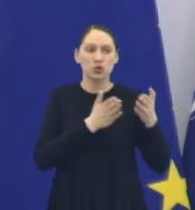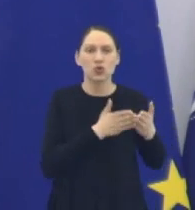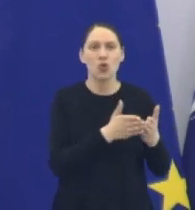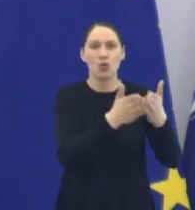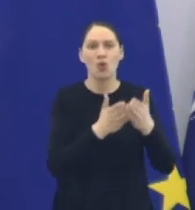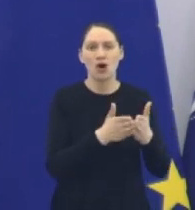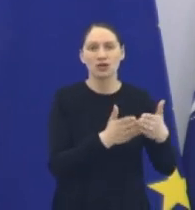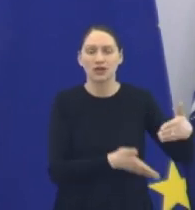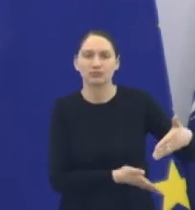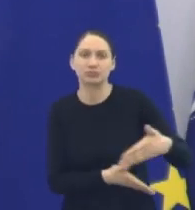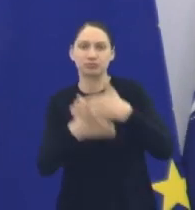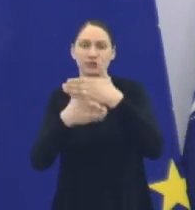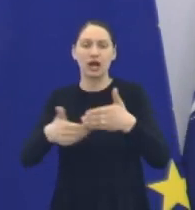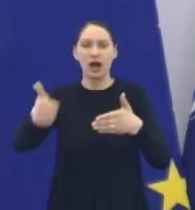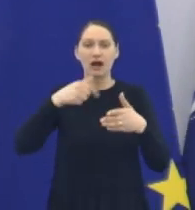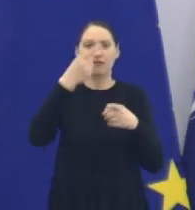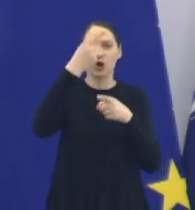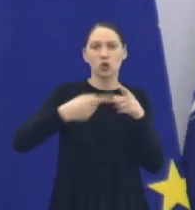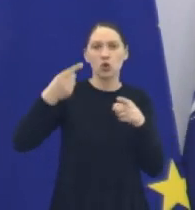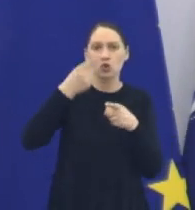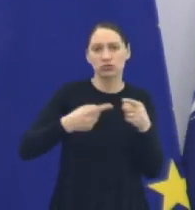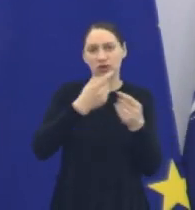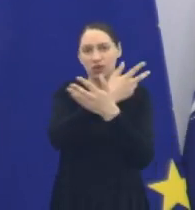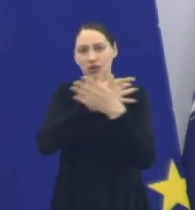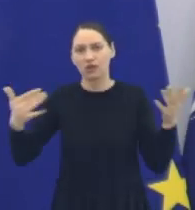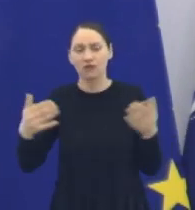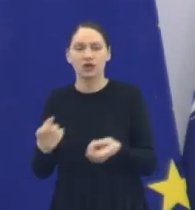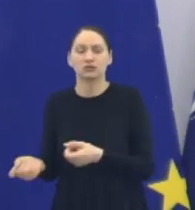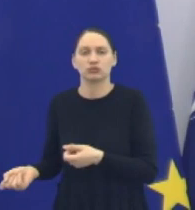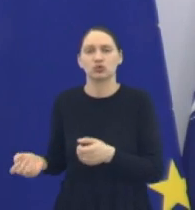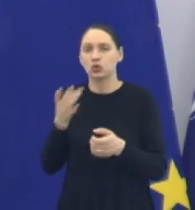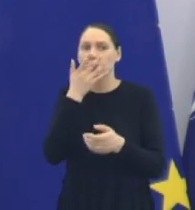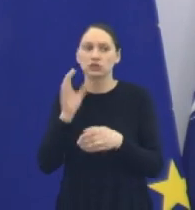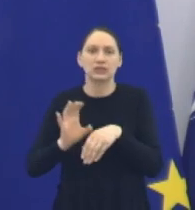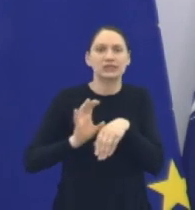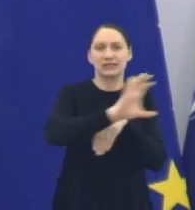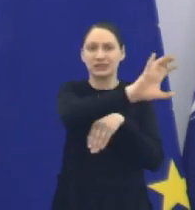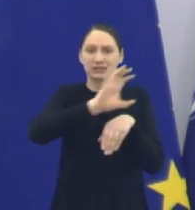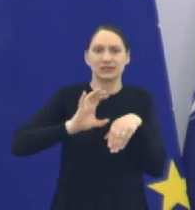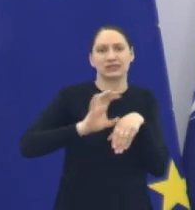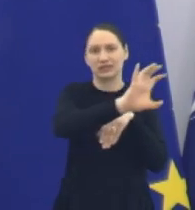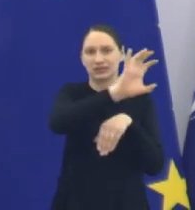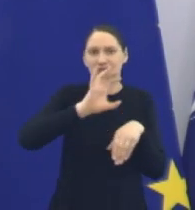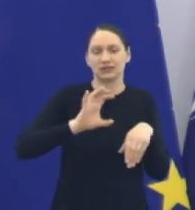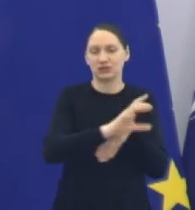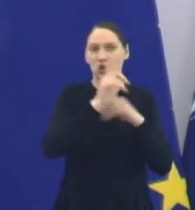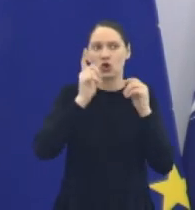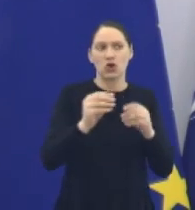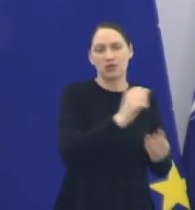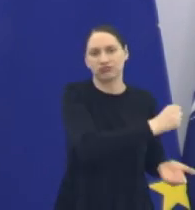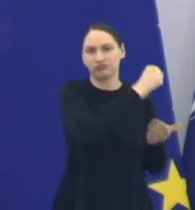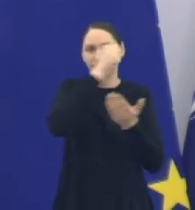prisidėti, kad grūdai būtų eksportuojami ir Ukraina gautų tas nepaprastai reikalingas jai eksporto